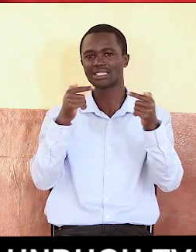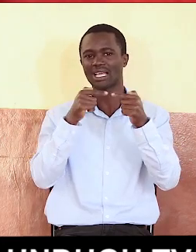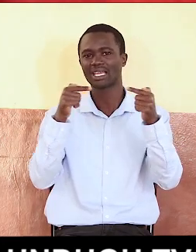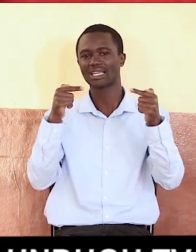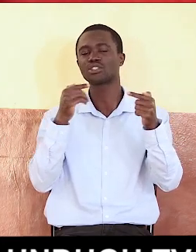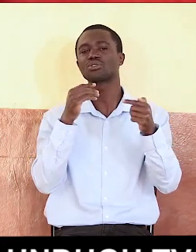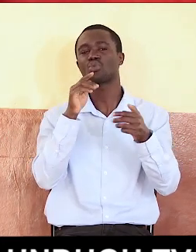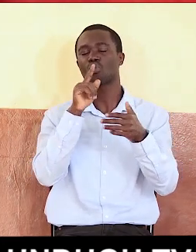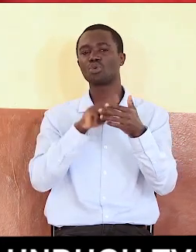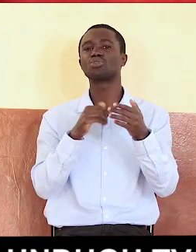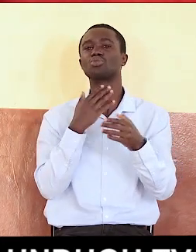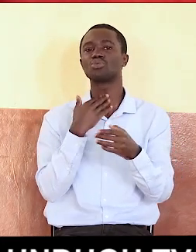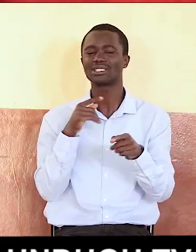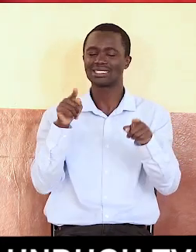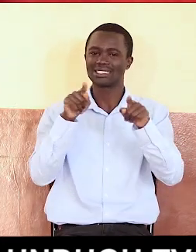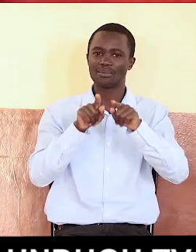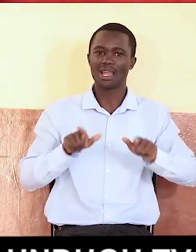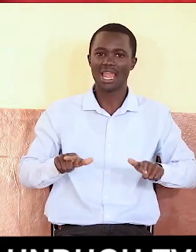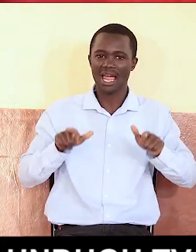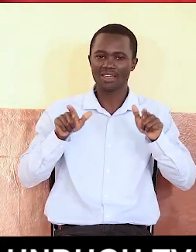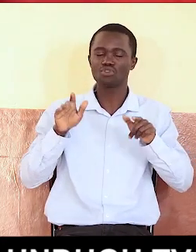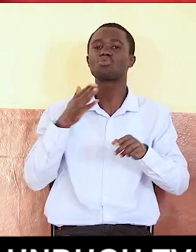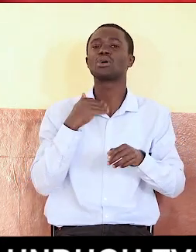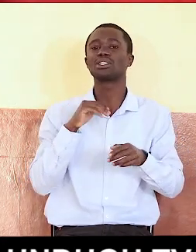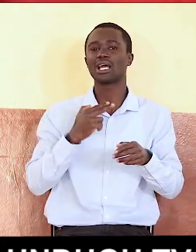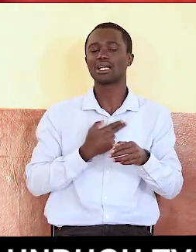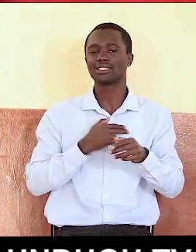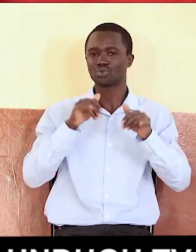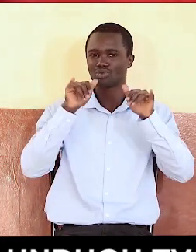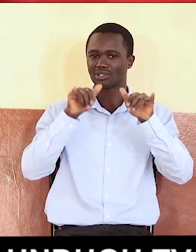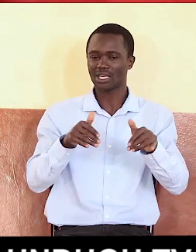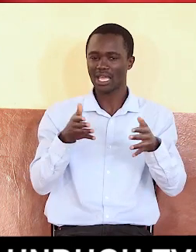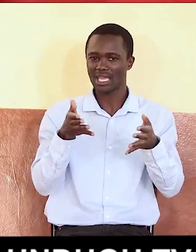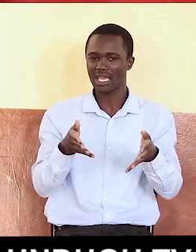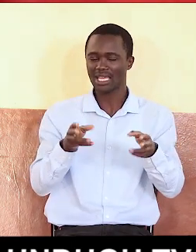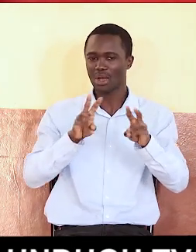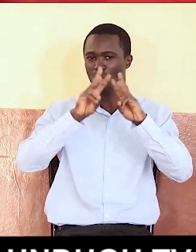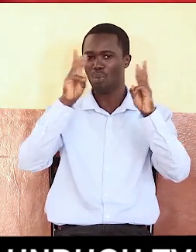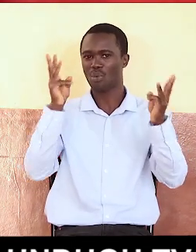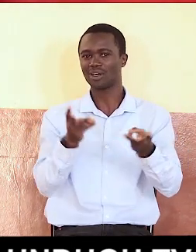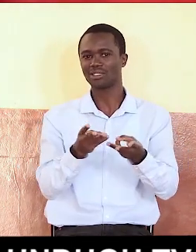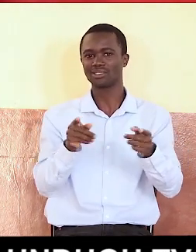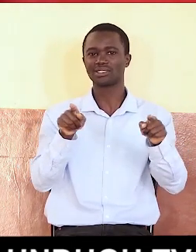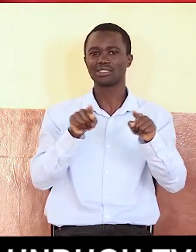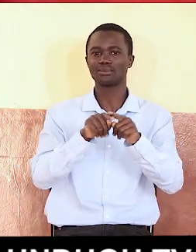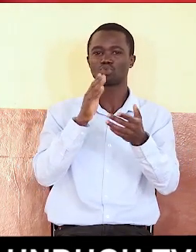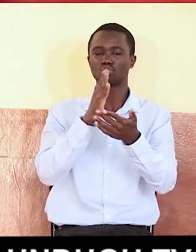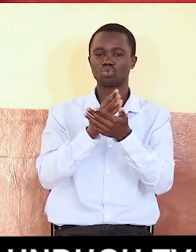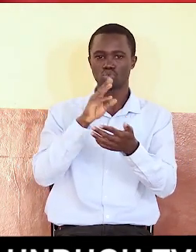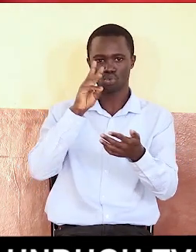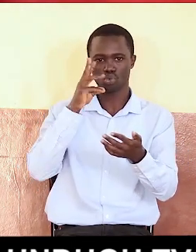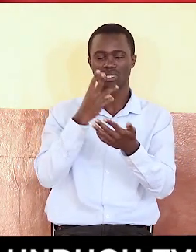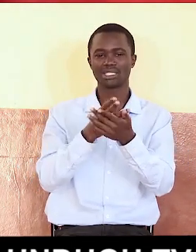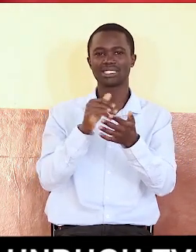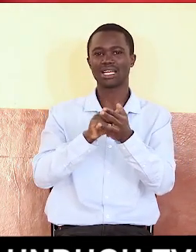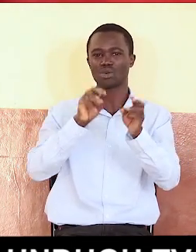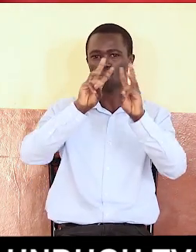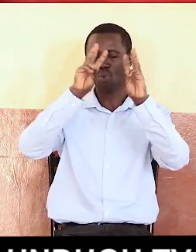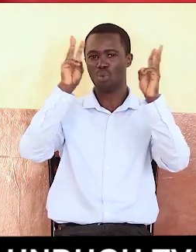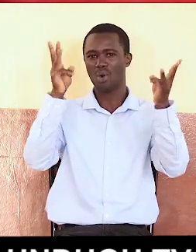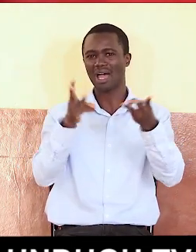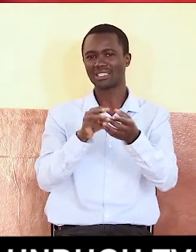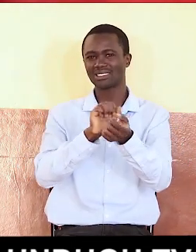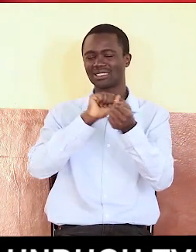Na yale maisha unataka tuishi hapa duniani kama mashahidi wa kweli ili ulimwengu